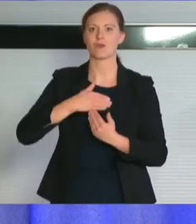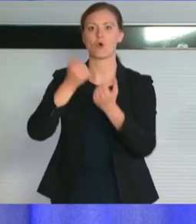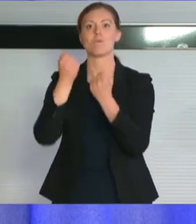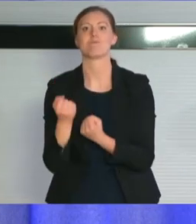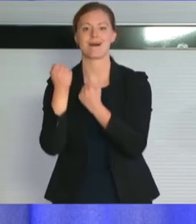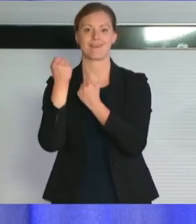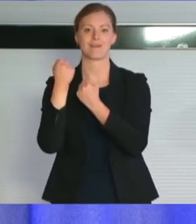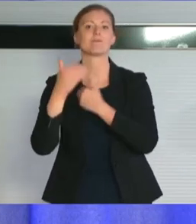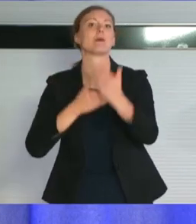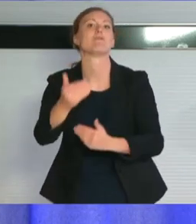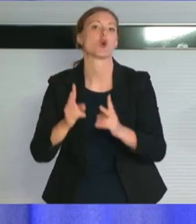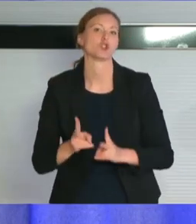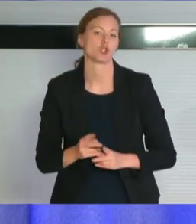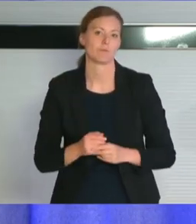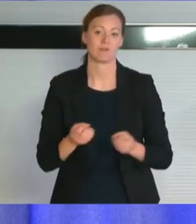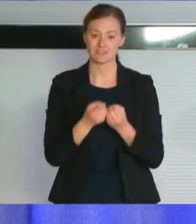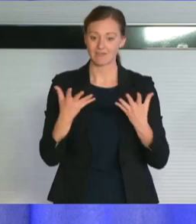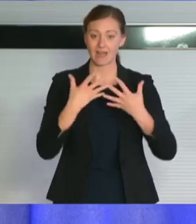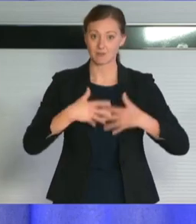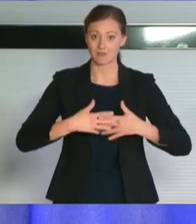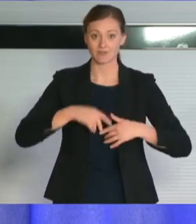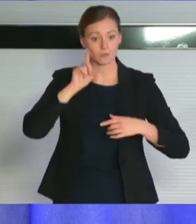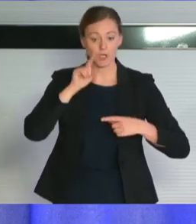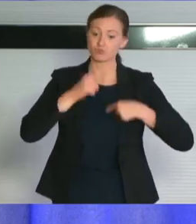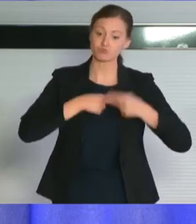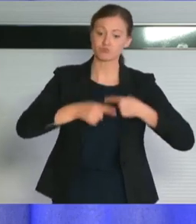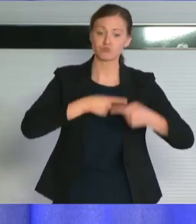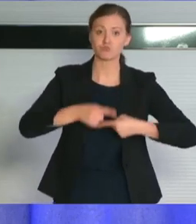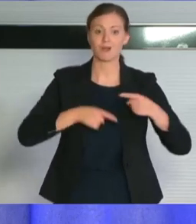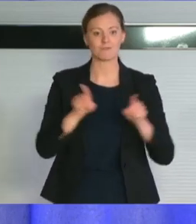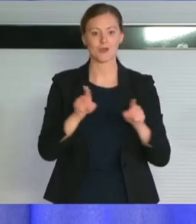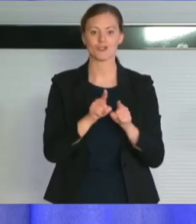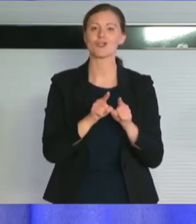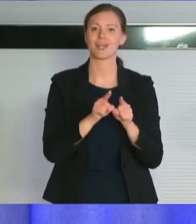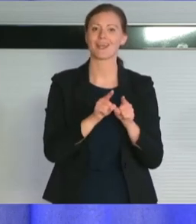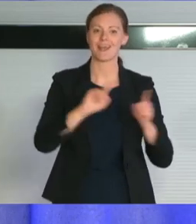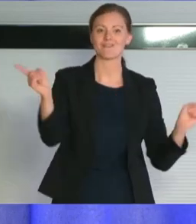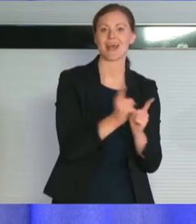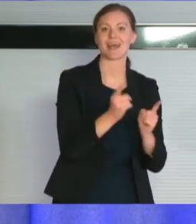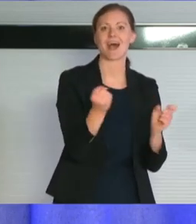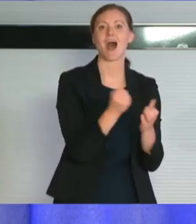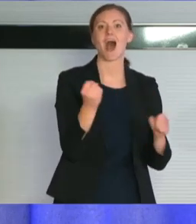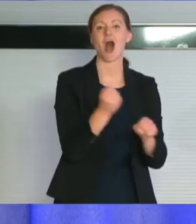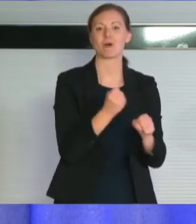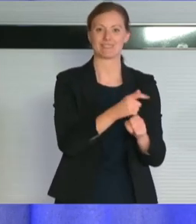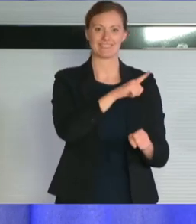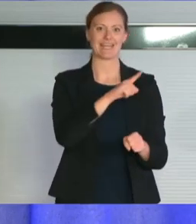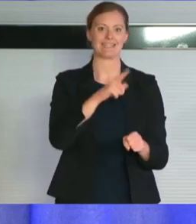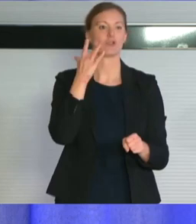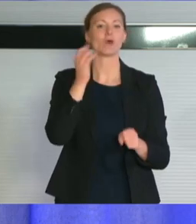nye uker. Jo flere bedrifter som klarer å holde det gående, jo færre arbeidsledige blir det når hverdagen er